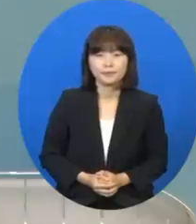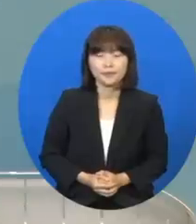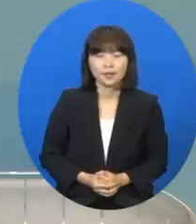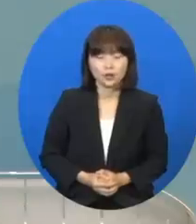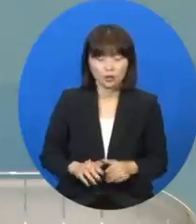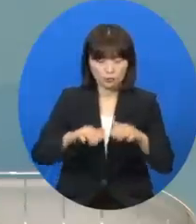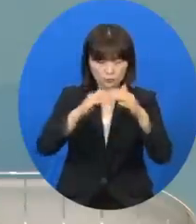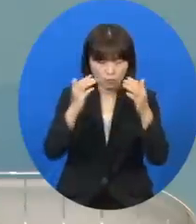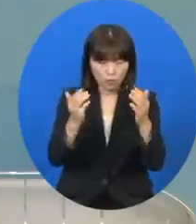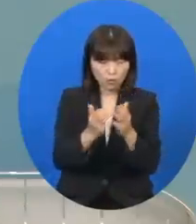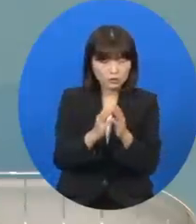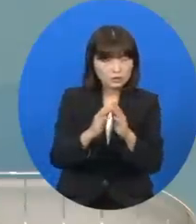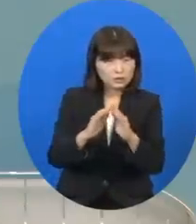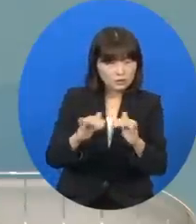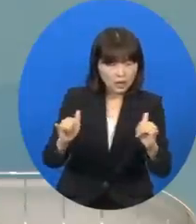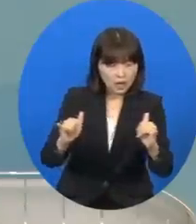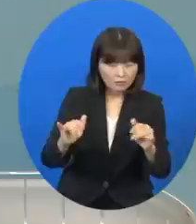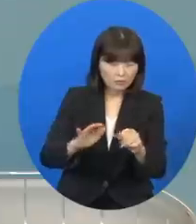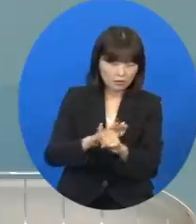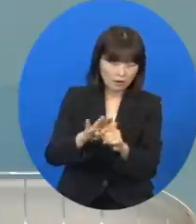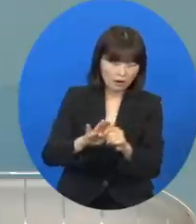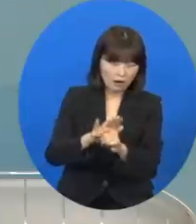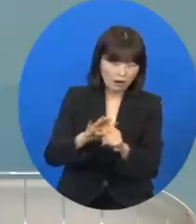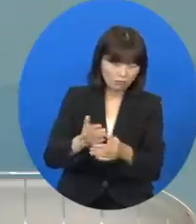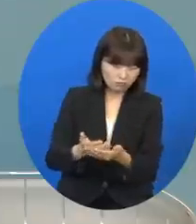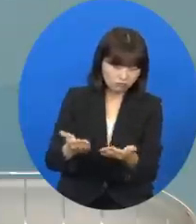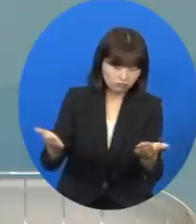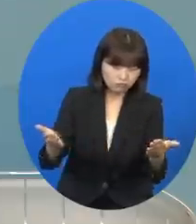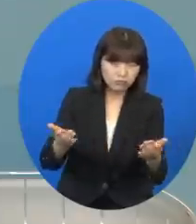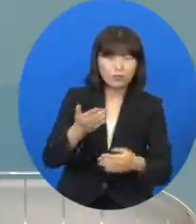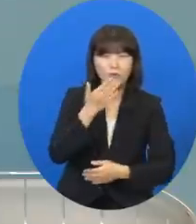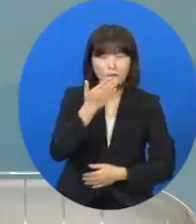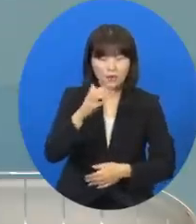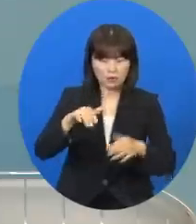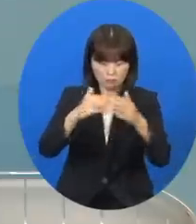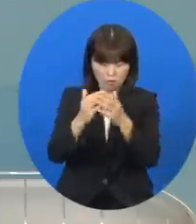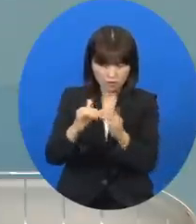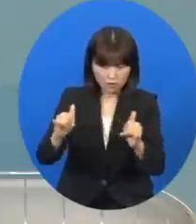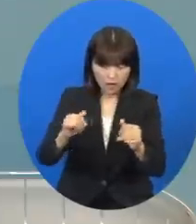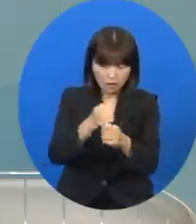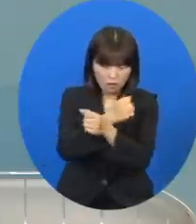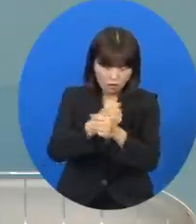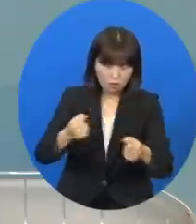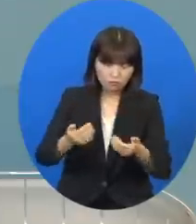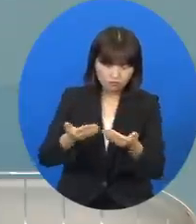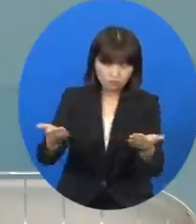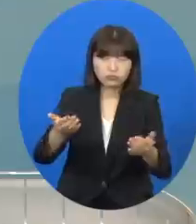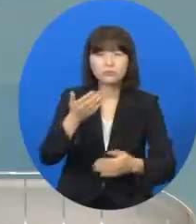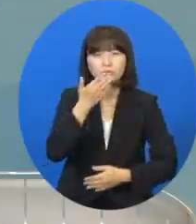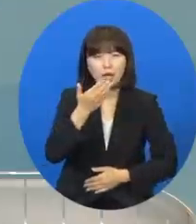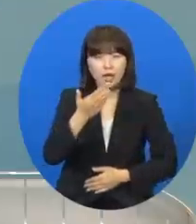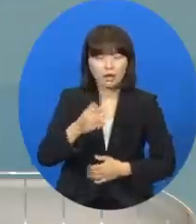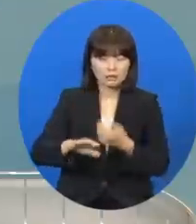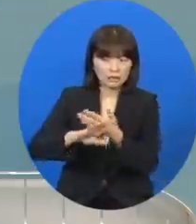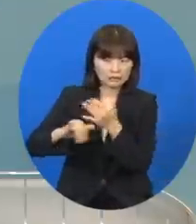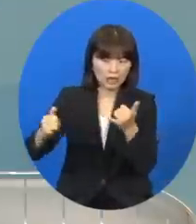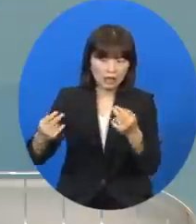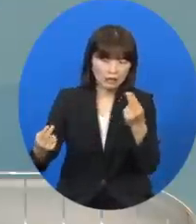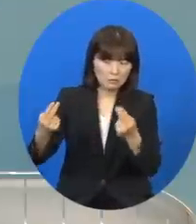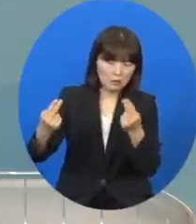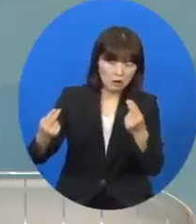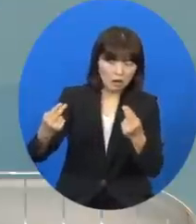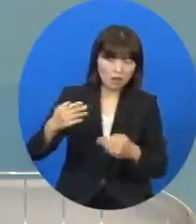모든 사람이 사랑하게 되더라는 거예요. 모든 사람을 용서하게 되고 열등감에 쩌들은 자기